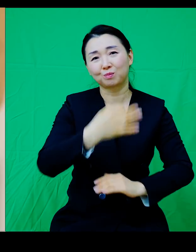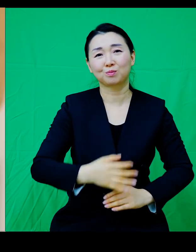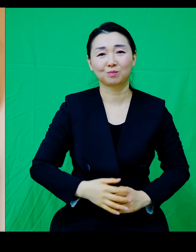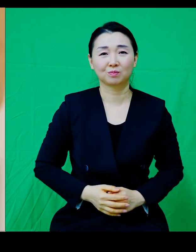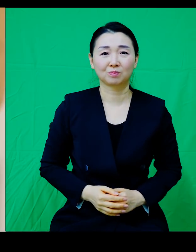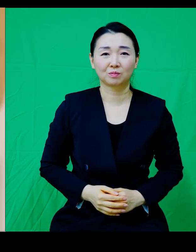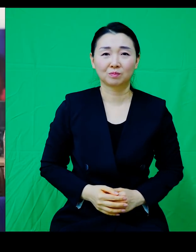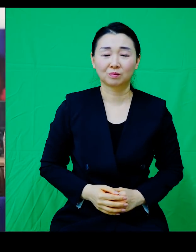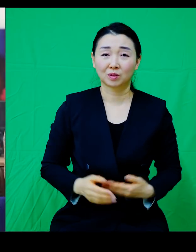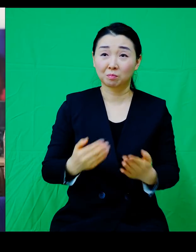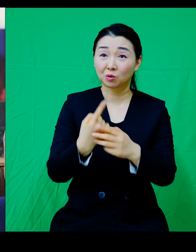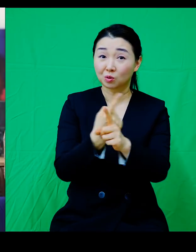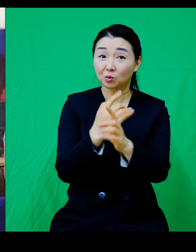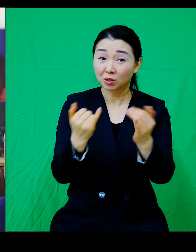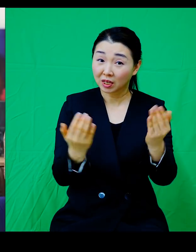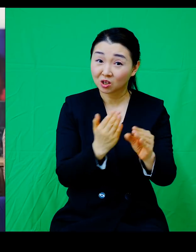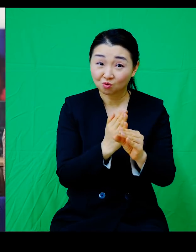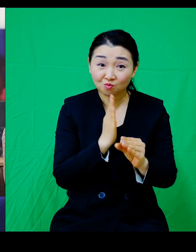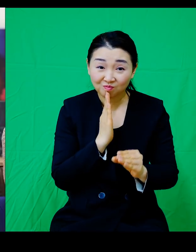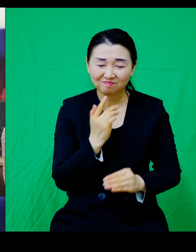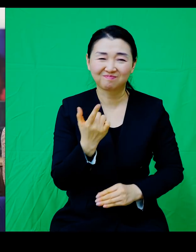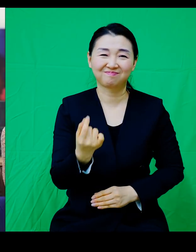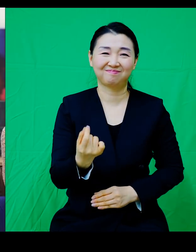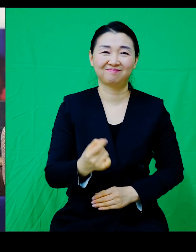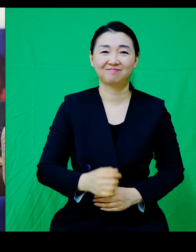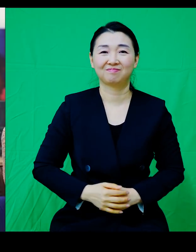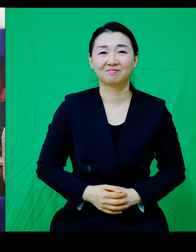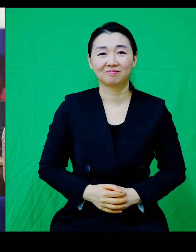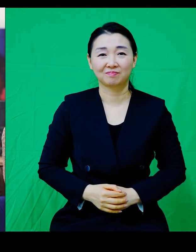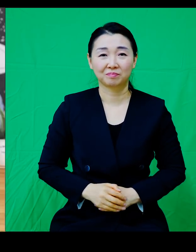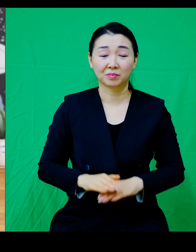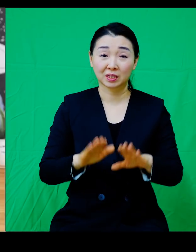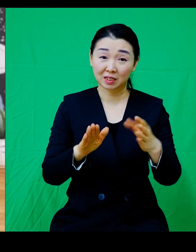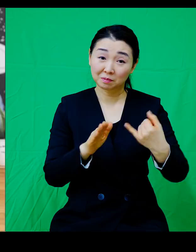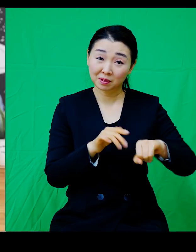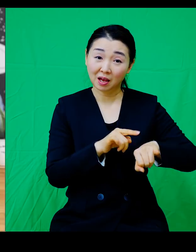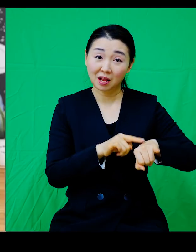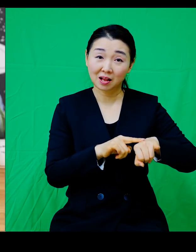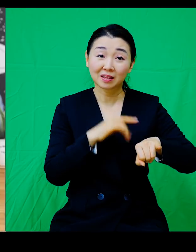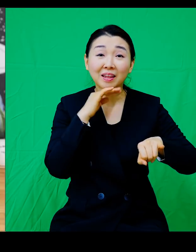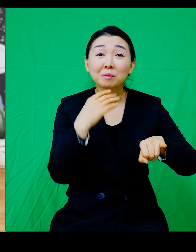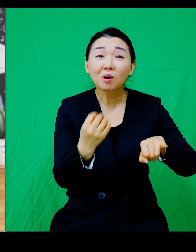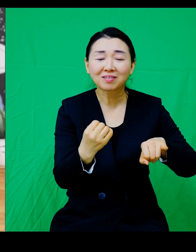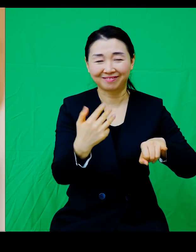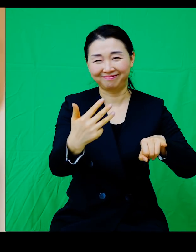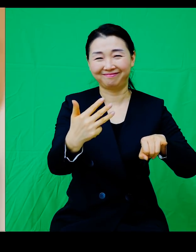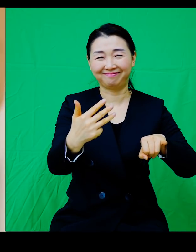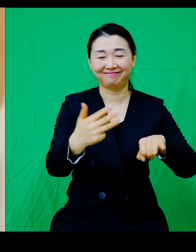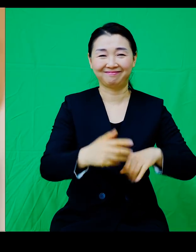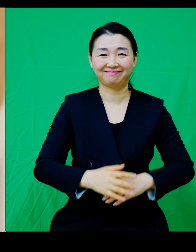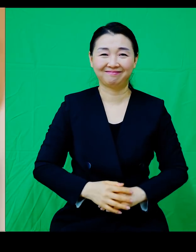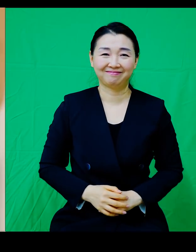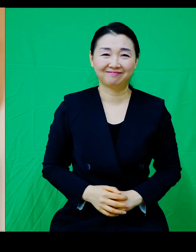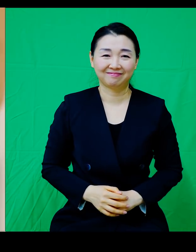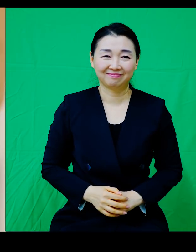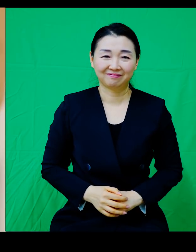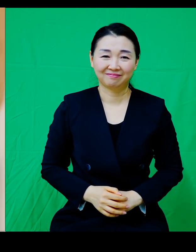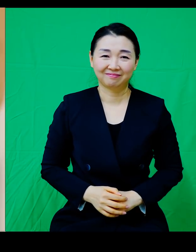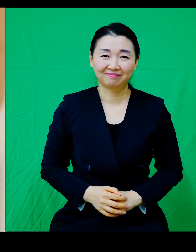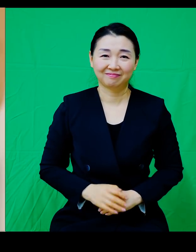굉장히 힘들었던 것 같아요. 미술 치료사 일을 하신 거죠? 네네네. 네. 지금 온유 지금 몇 살 됐죠? 지금